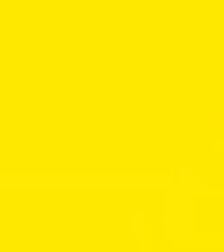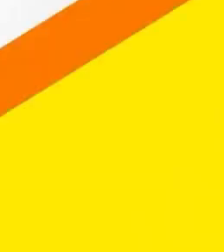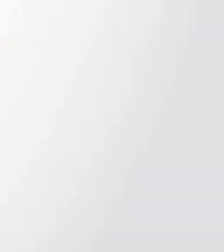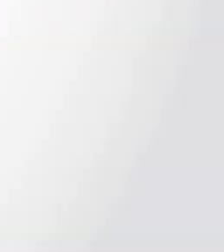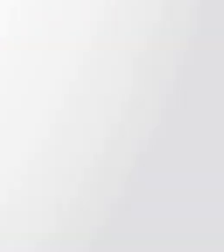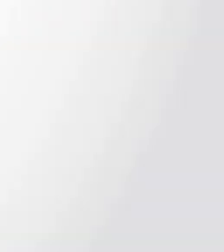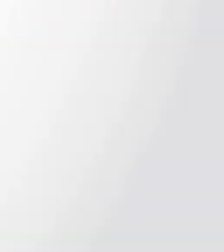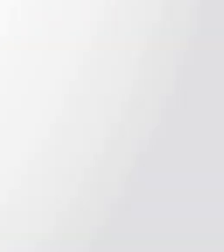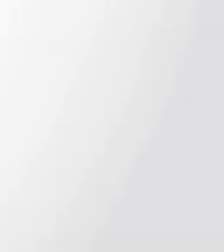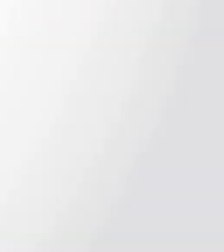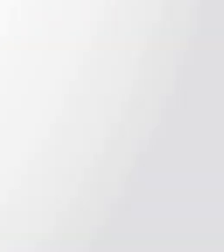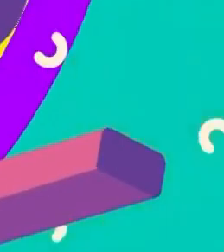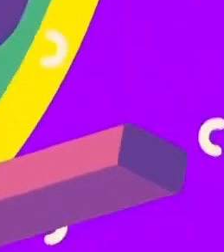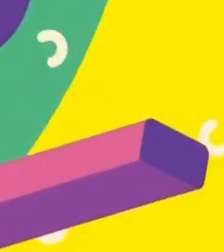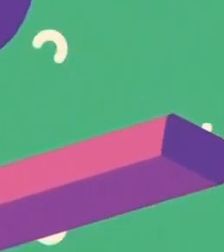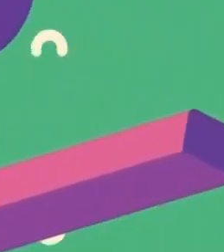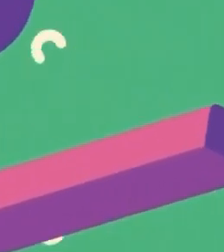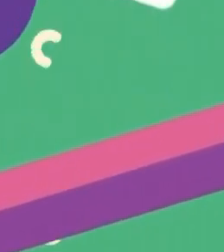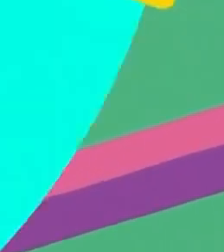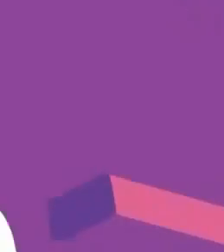Didik TV KPM.